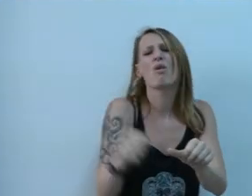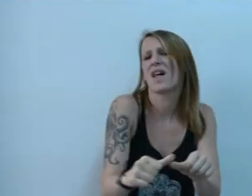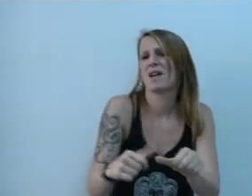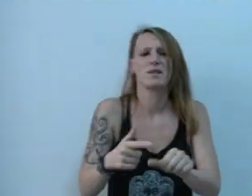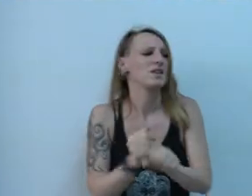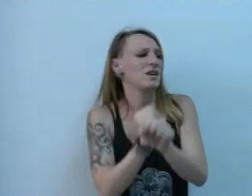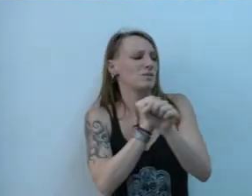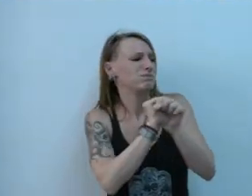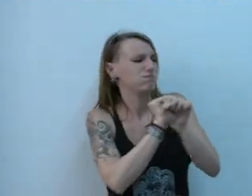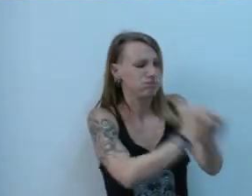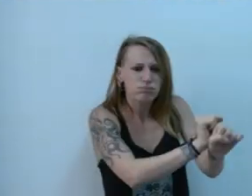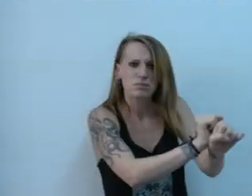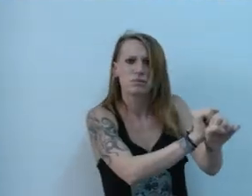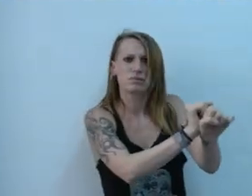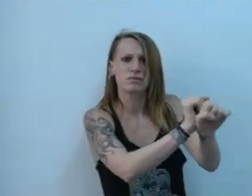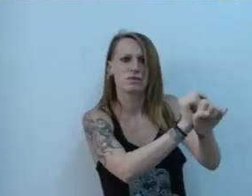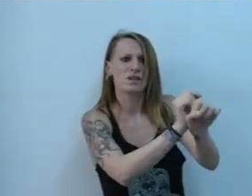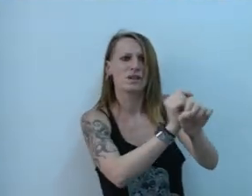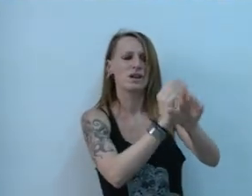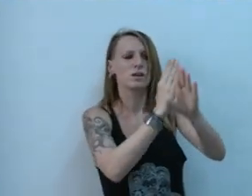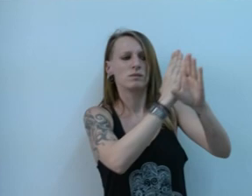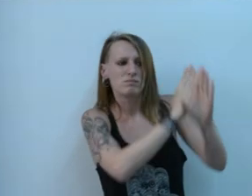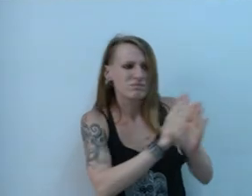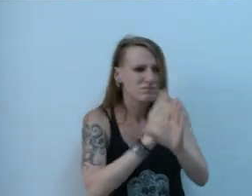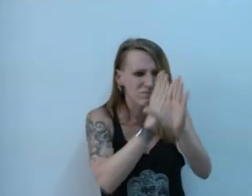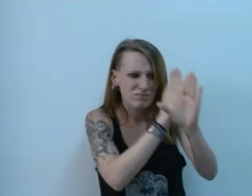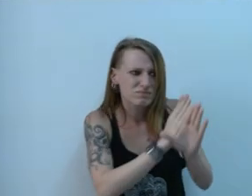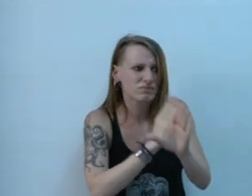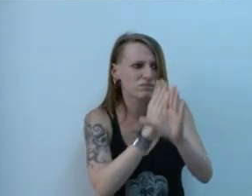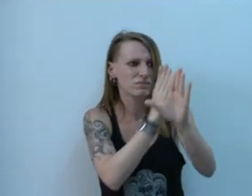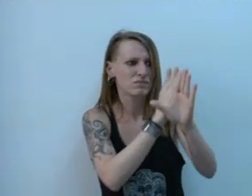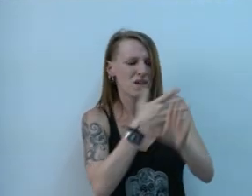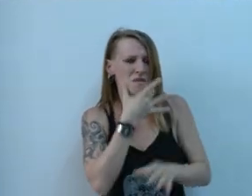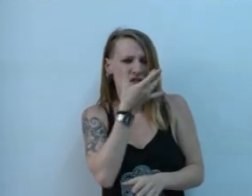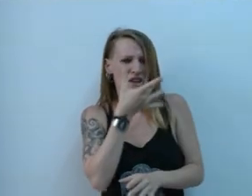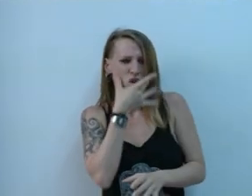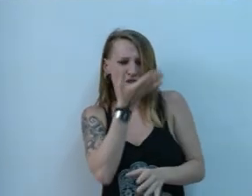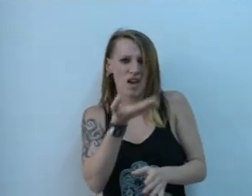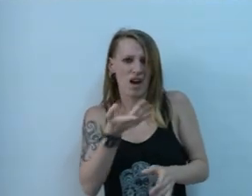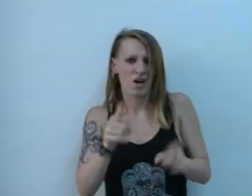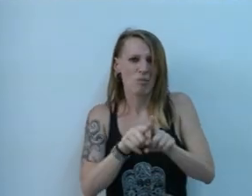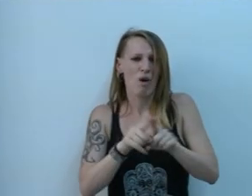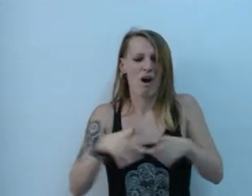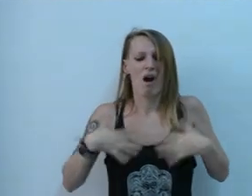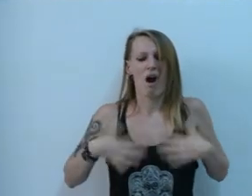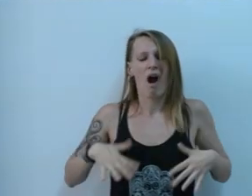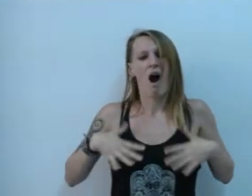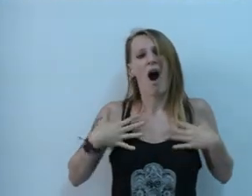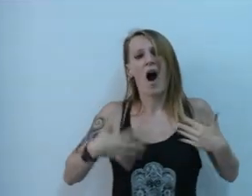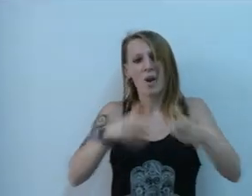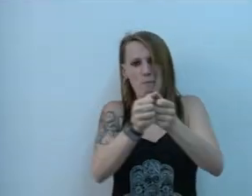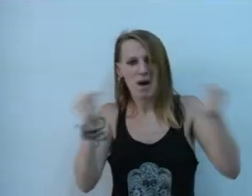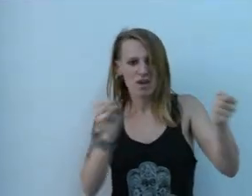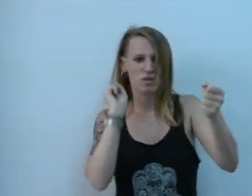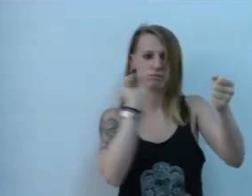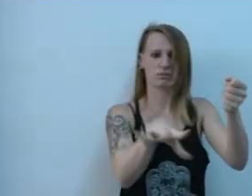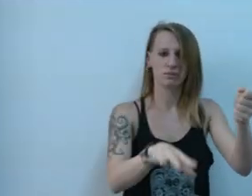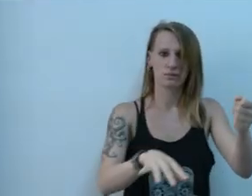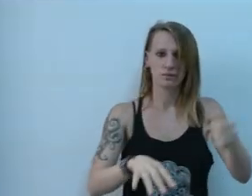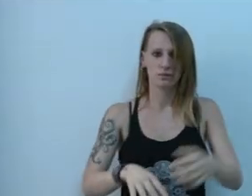sigut condemnades a la clandestinitat, a la vergonya, a l'armari.